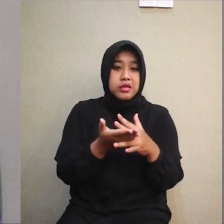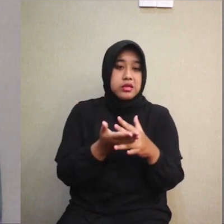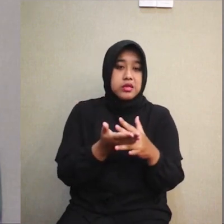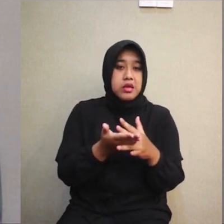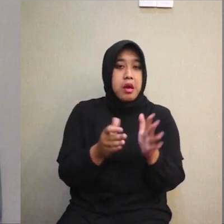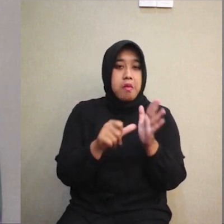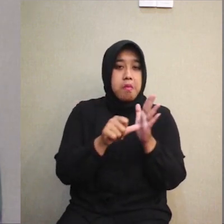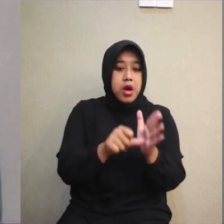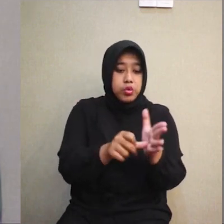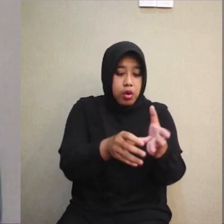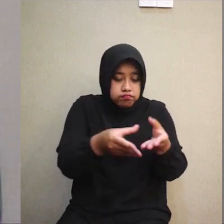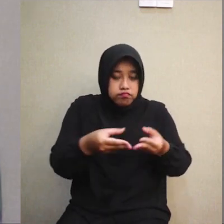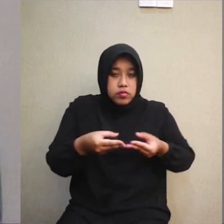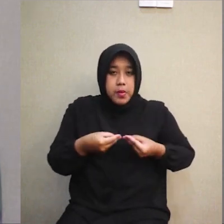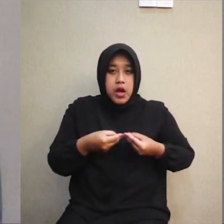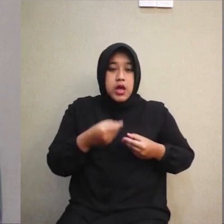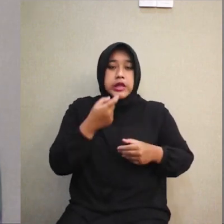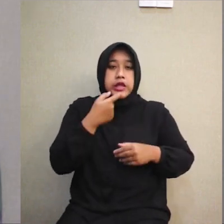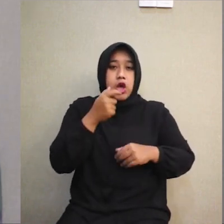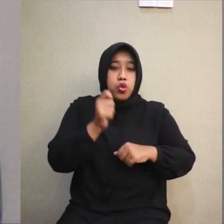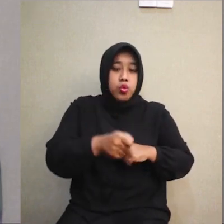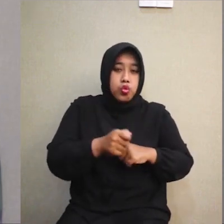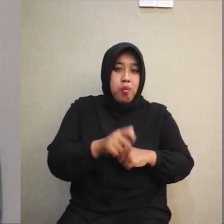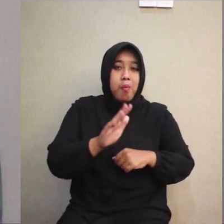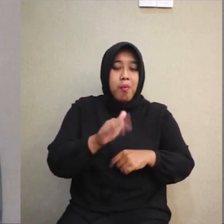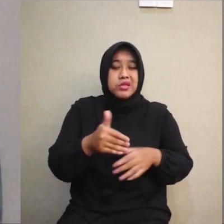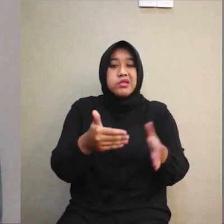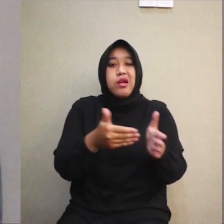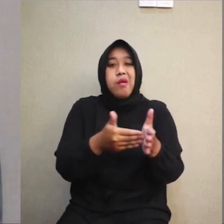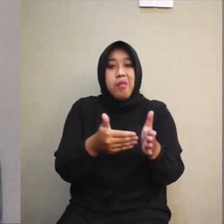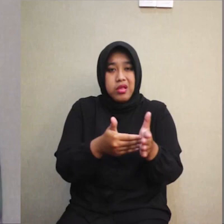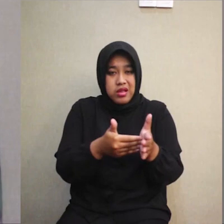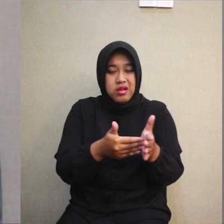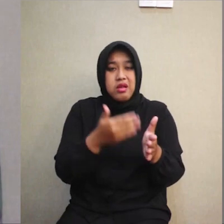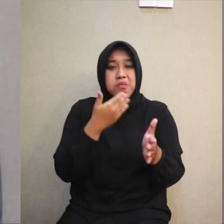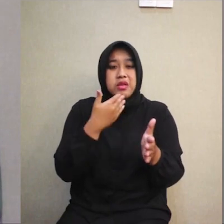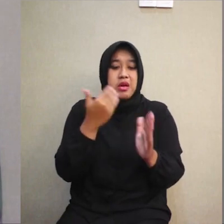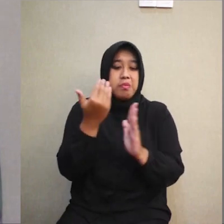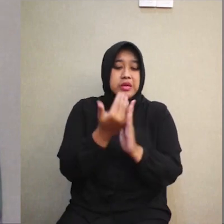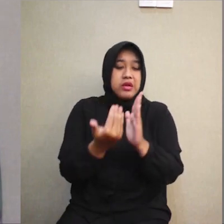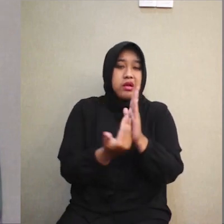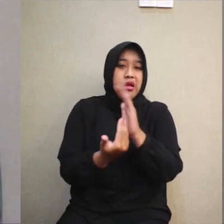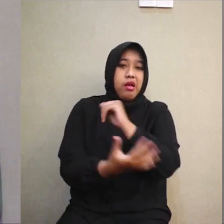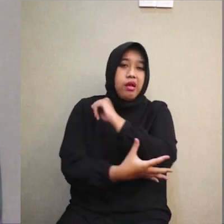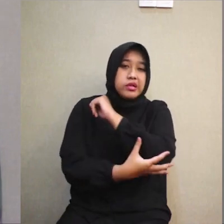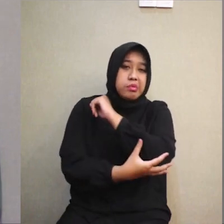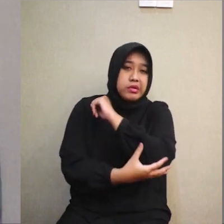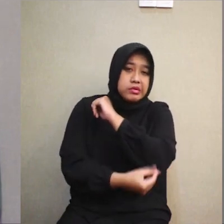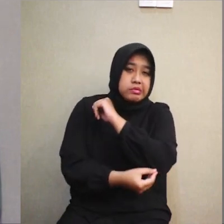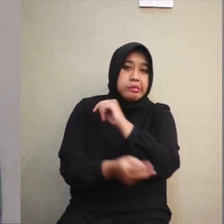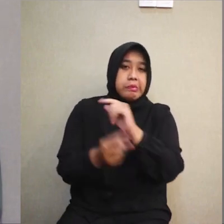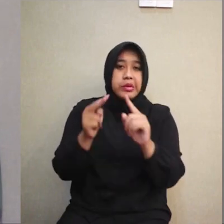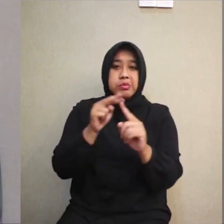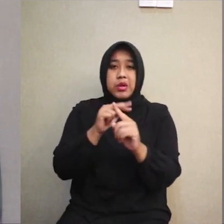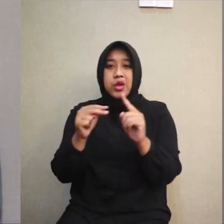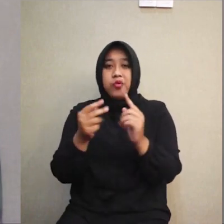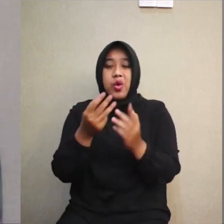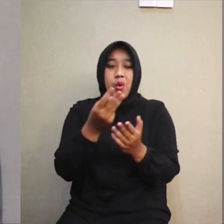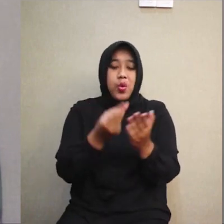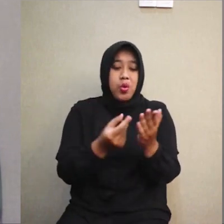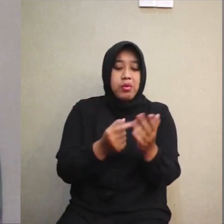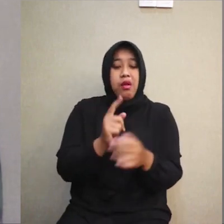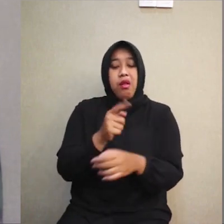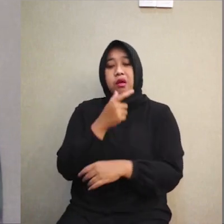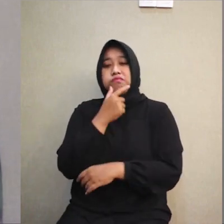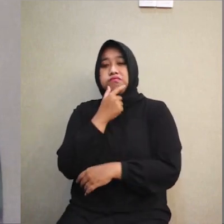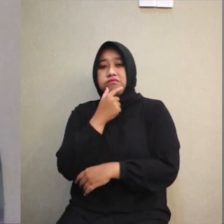hukum juga masih terkendala dengan persyaratan kemiskinan secara ekonomi nah ini